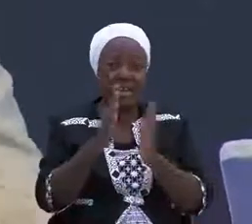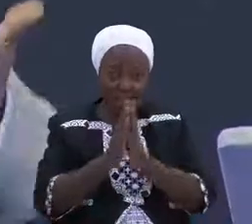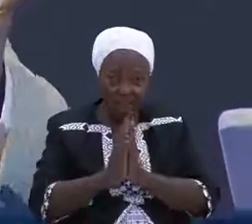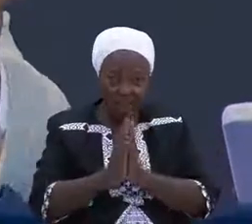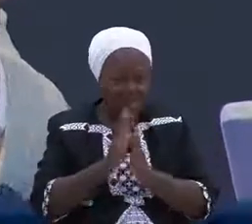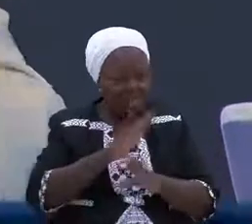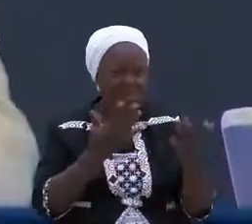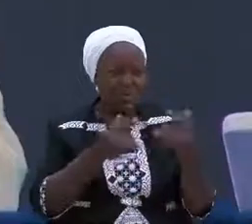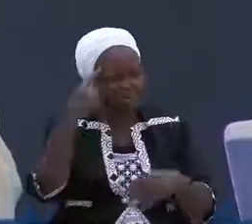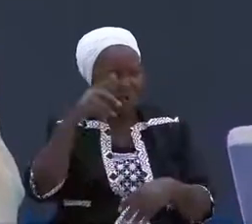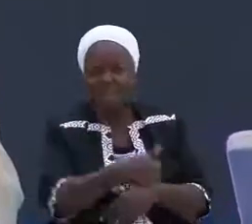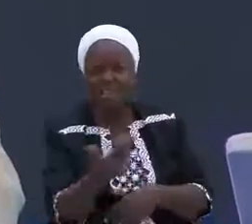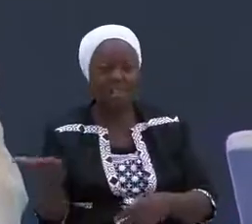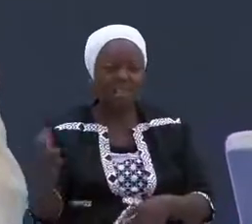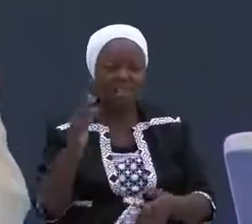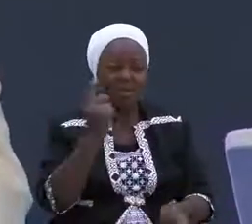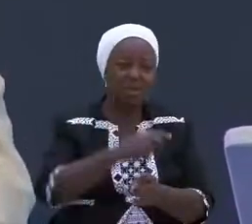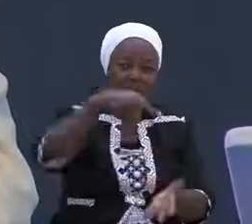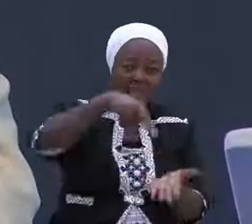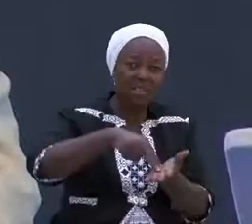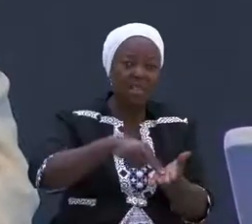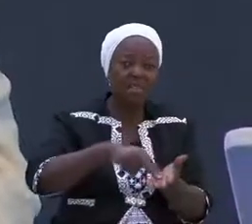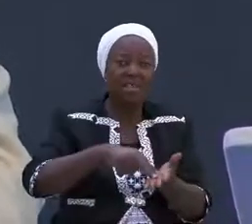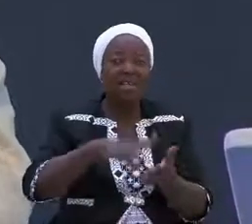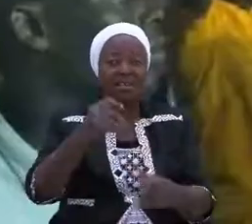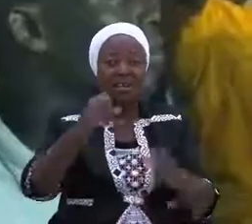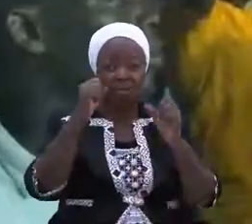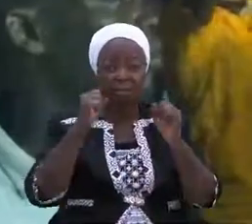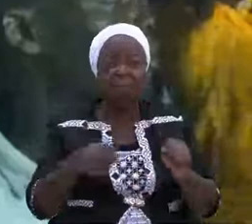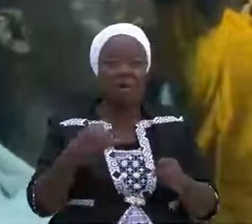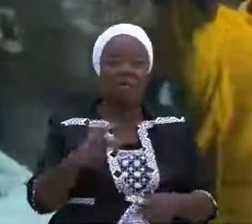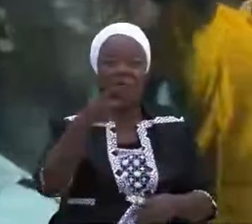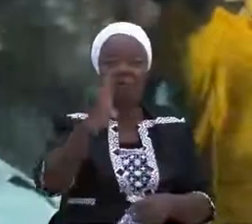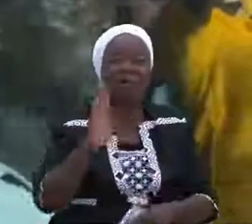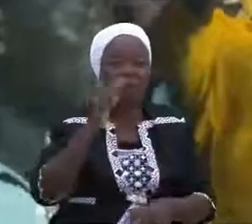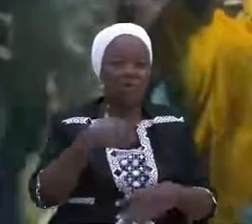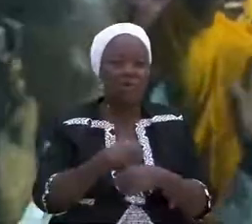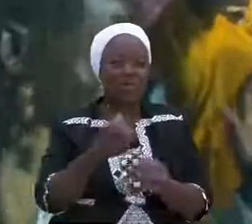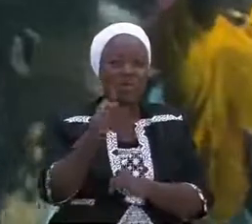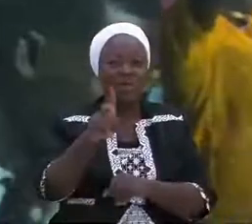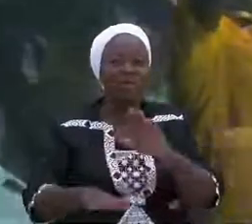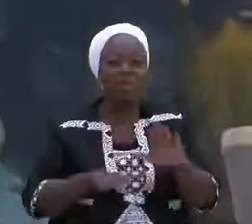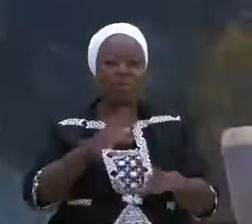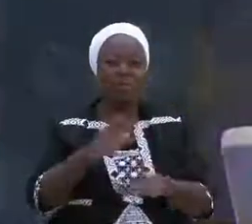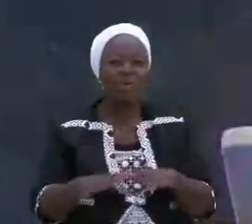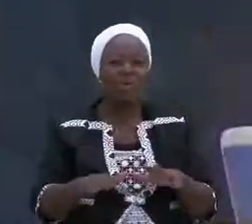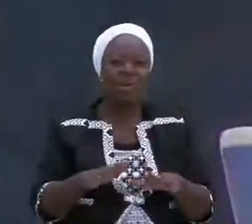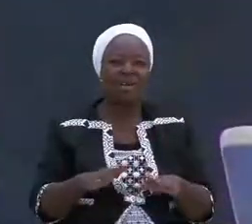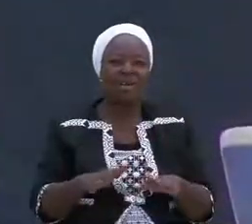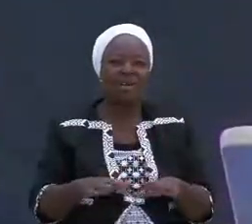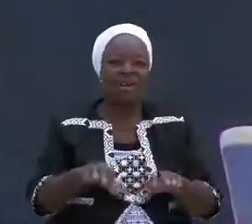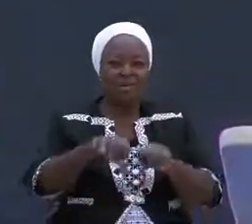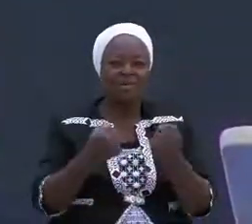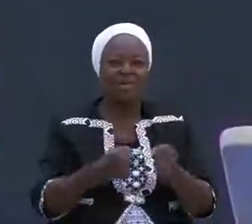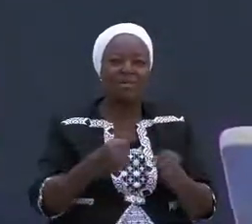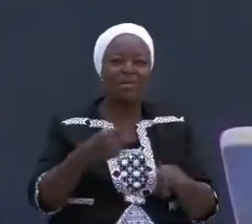pas autre chose. Lève-toi, la puissance de Dieu va te faire marcher. Les os brisés